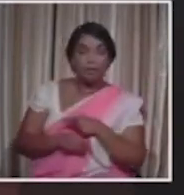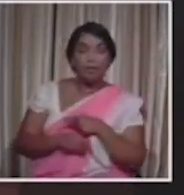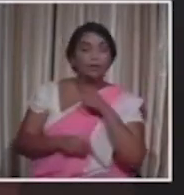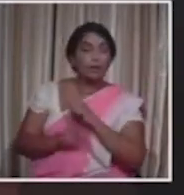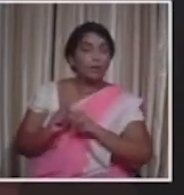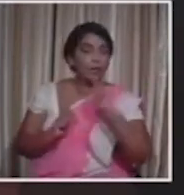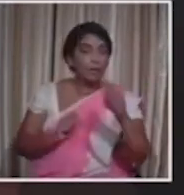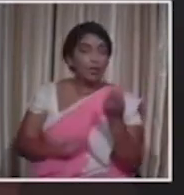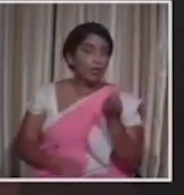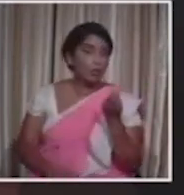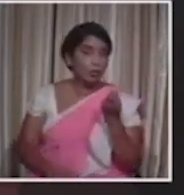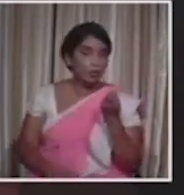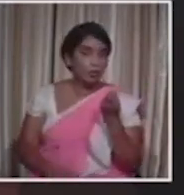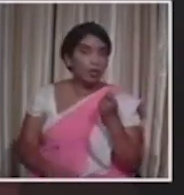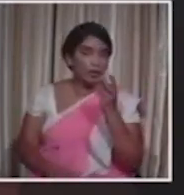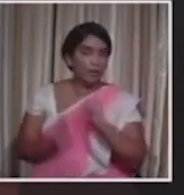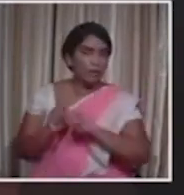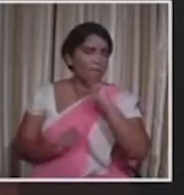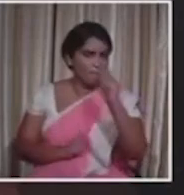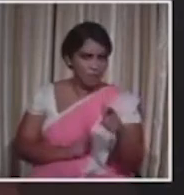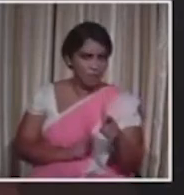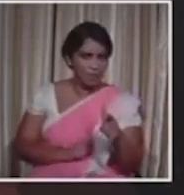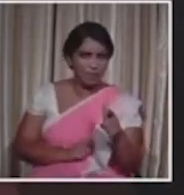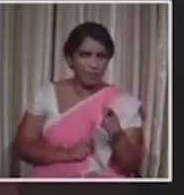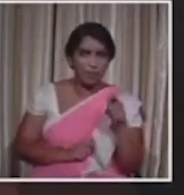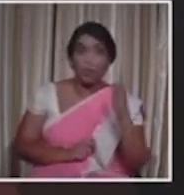ගෙවන රුපියල් වලින් යම් මුදලක්